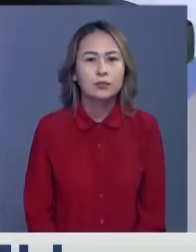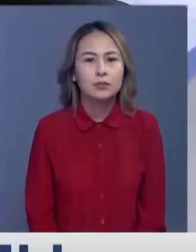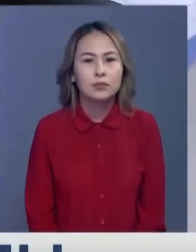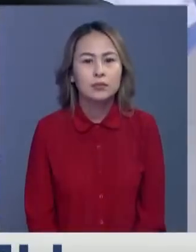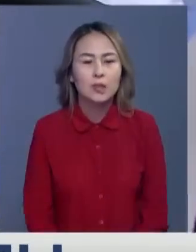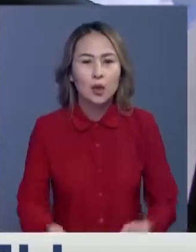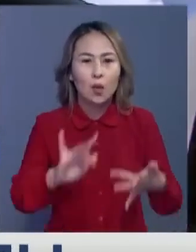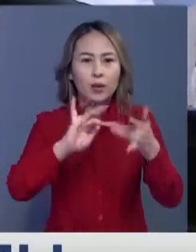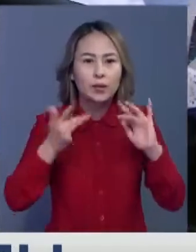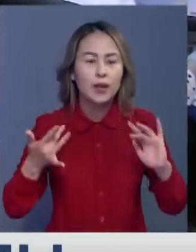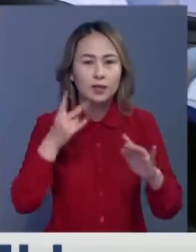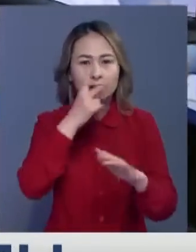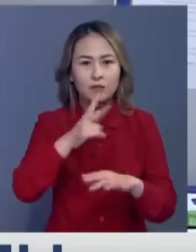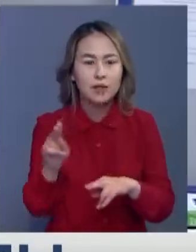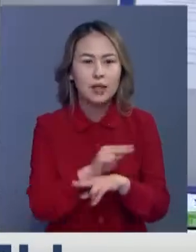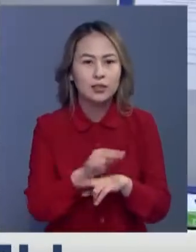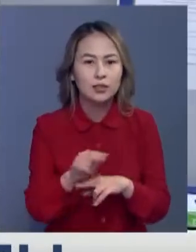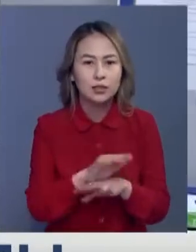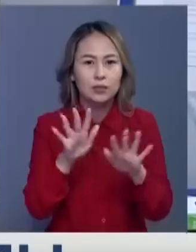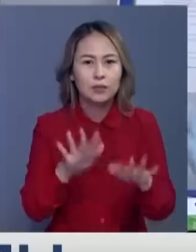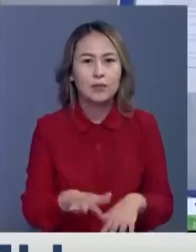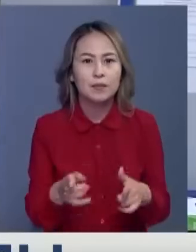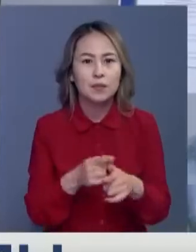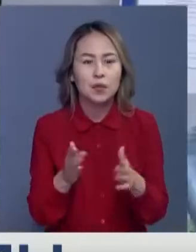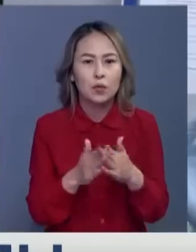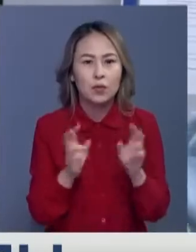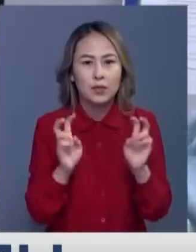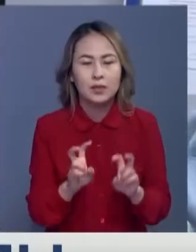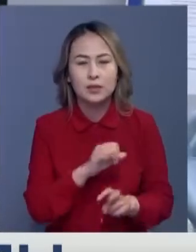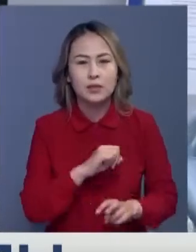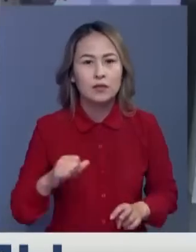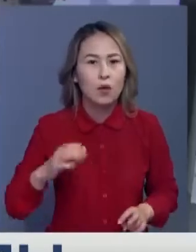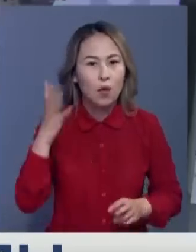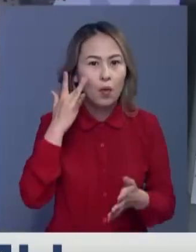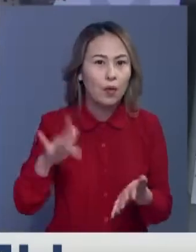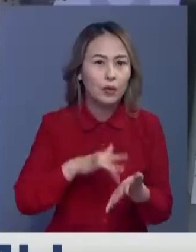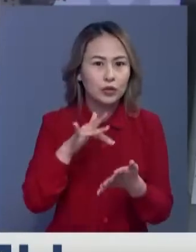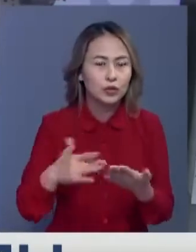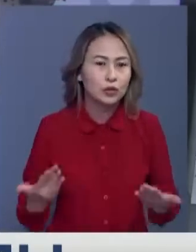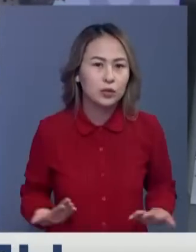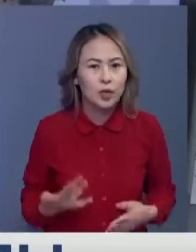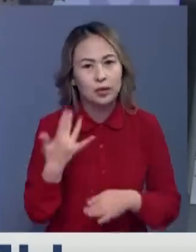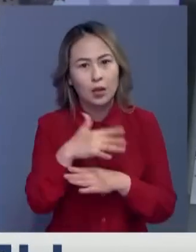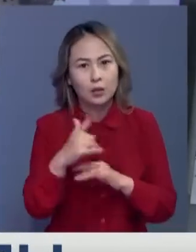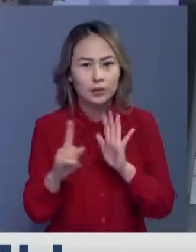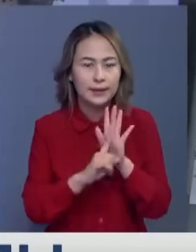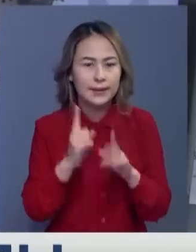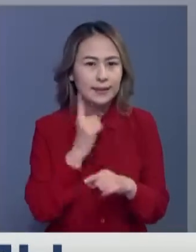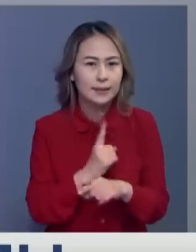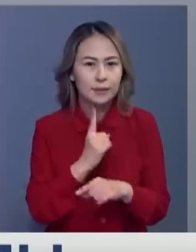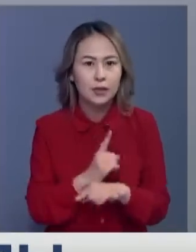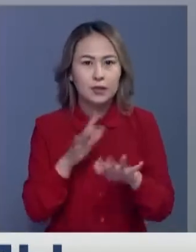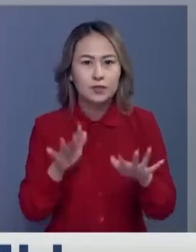Онлайн емхана карантинде үйде жатқан жұртқа жақсы қолғабыс. Өйткені қазір қала тұрғындарына себепсіз көшеге шығуға тыйым